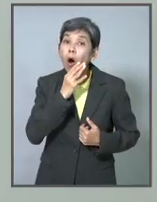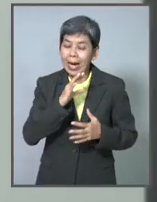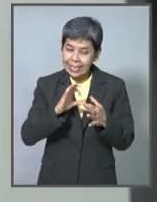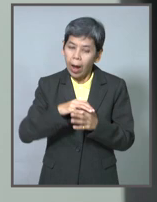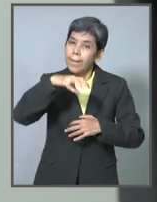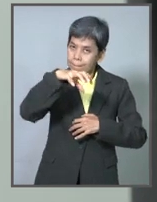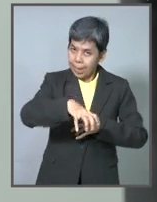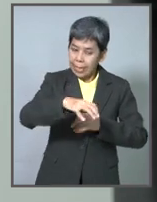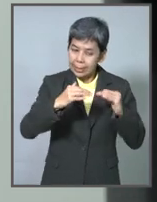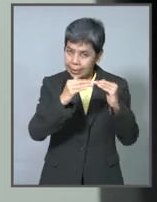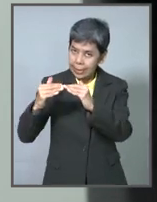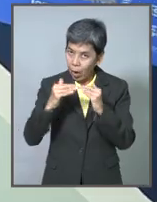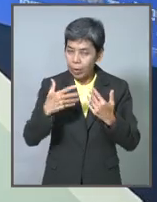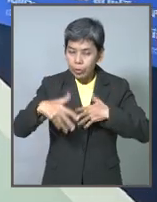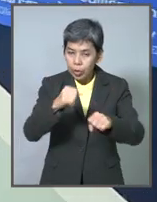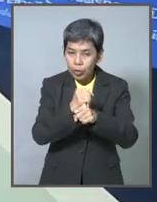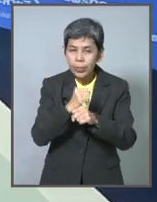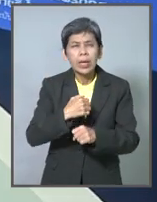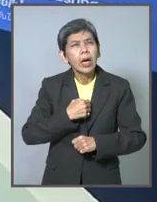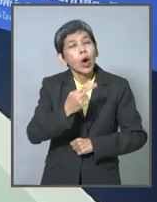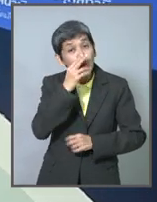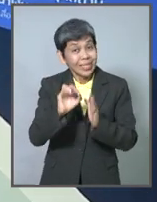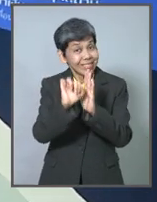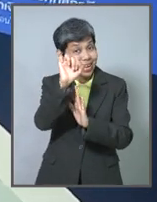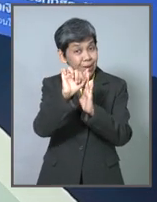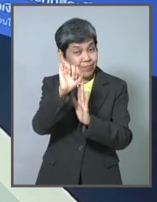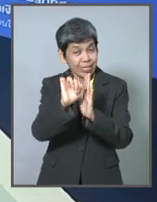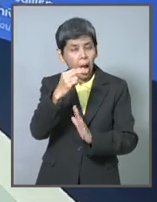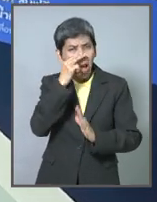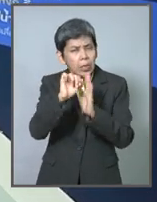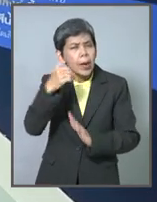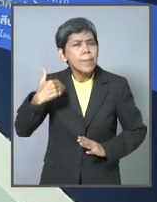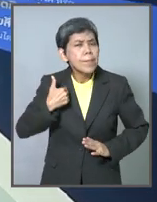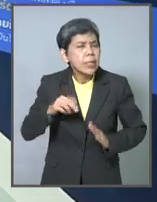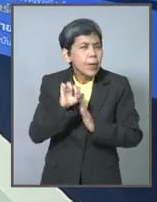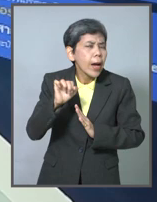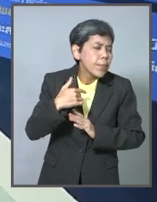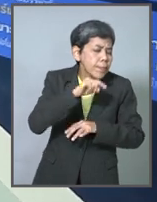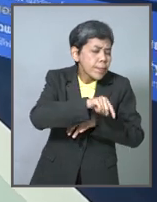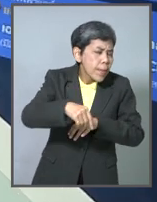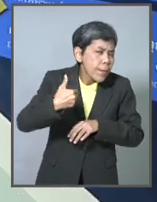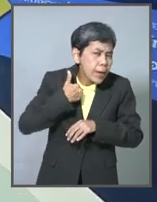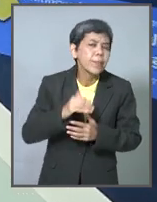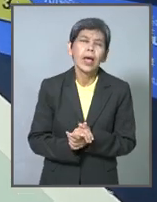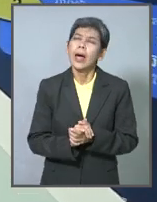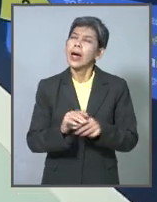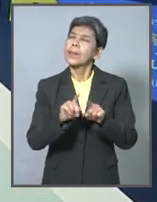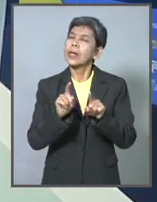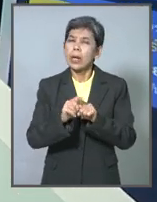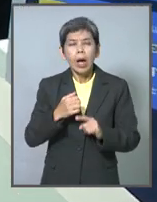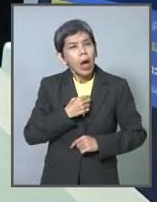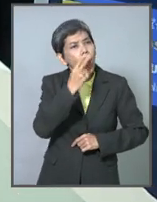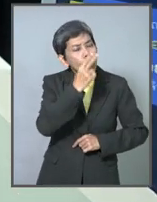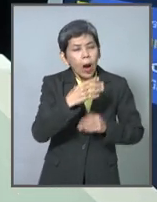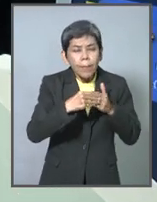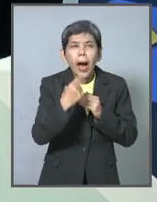City นะคะก็เอาเช่นพาเยี่ยมชมเชียงใหม่ก็ให้เห็นเลยว่ามีอะไรบ้างที่สิ่งอำนวยความสะดวกก็เป็นเหมือนให้น้องก็พาเ